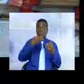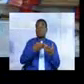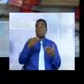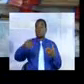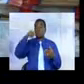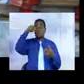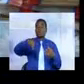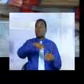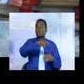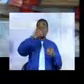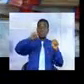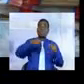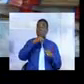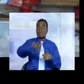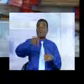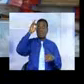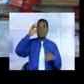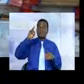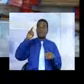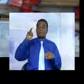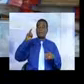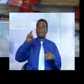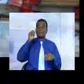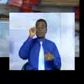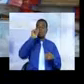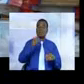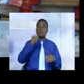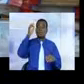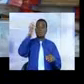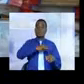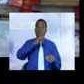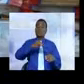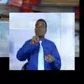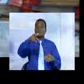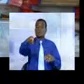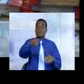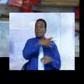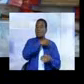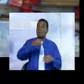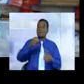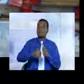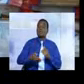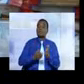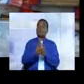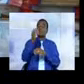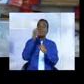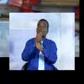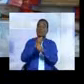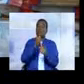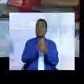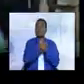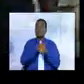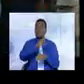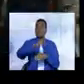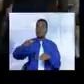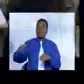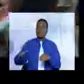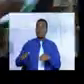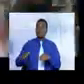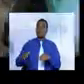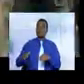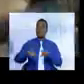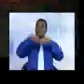que vous ne pouvez pas découvrir sinon. Donc profitez-en et que ceci vous aide à bien travailler, mes chers enfants. La